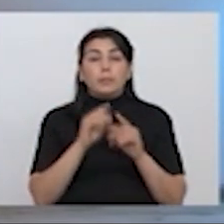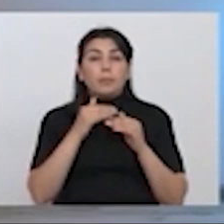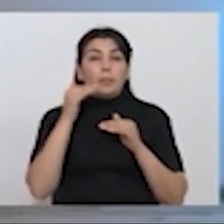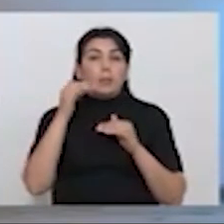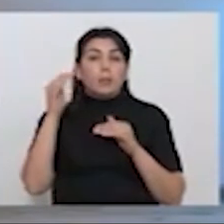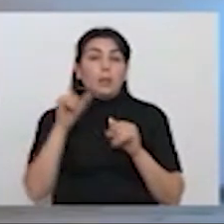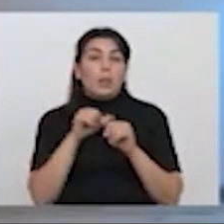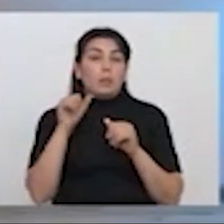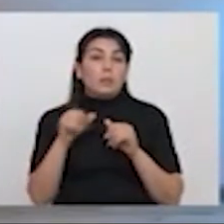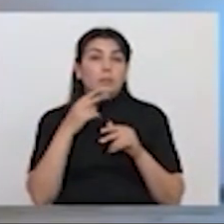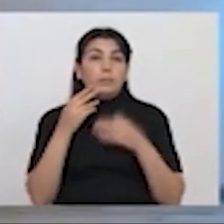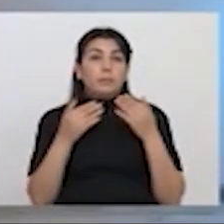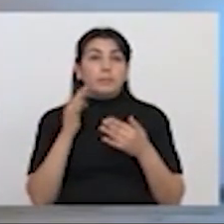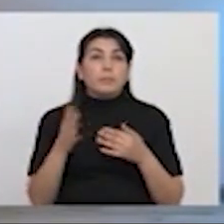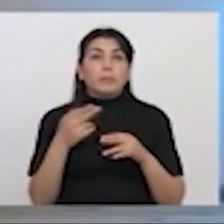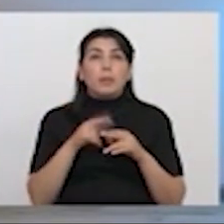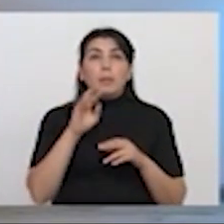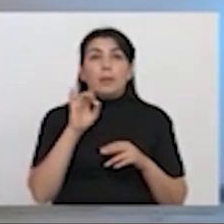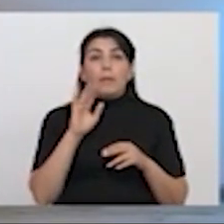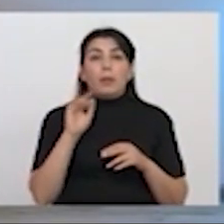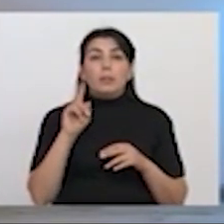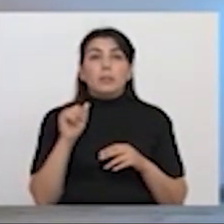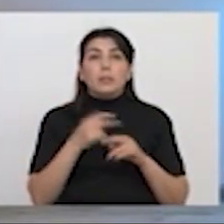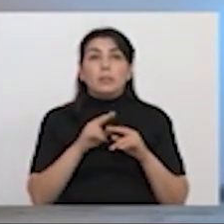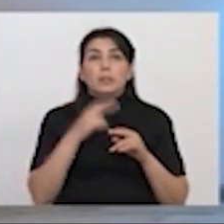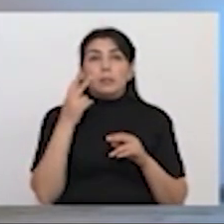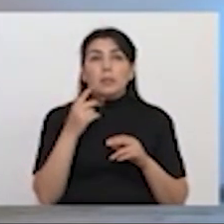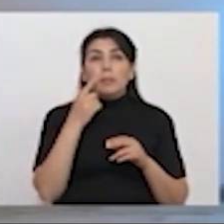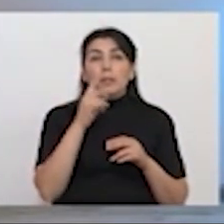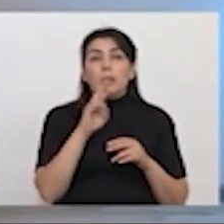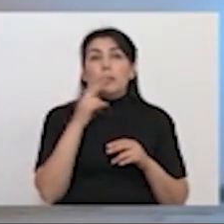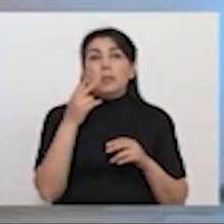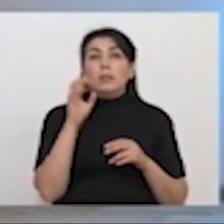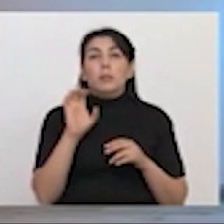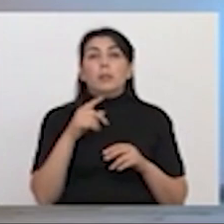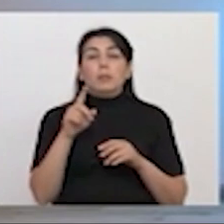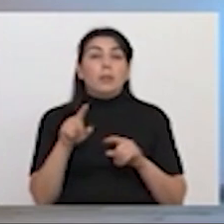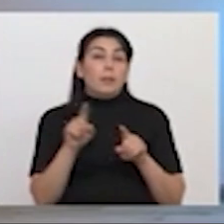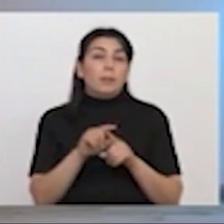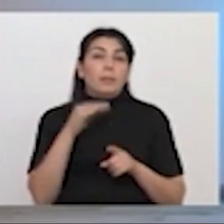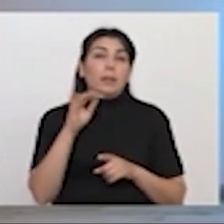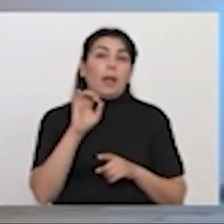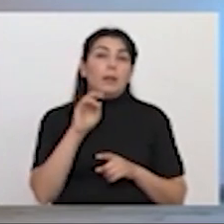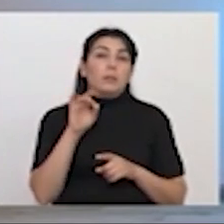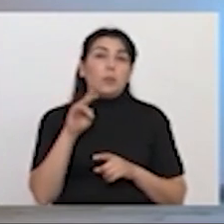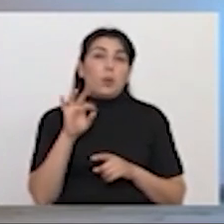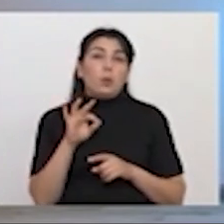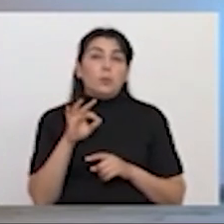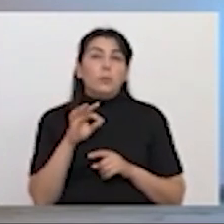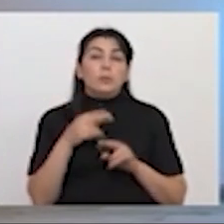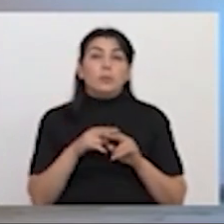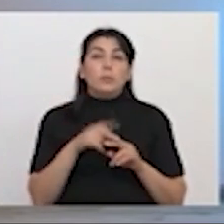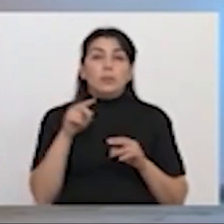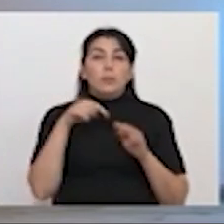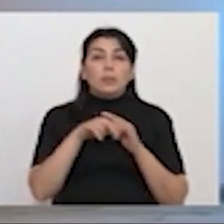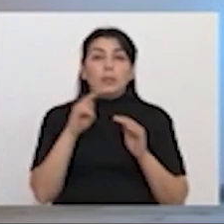bosqichlarni alohida ko'rib chiqamiz. Profaza 2da 1N2S. Bunda ham yadro qobig'i yo'qoladi, yadrocha